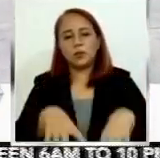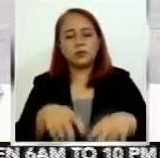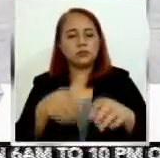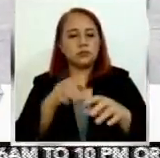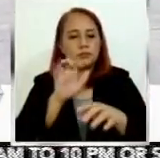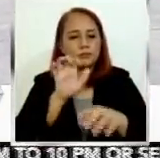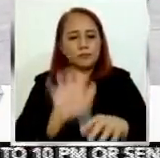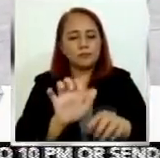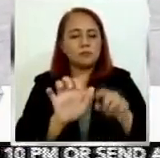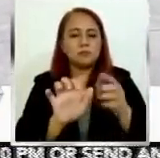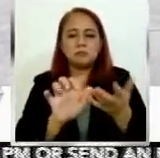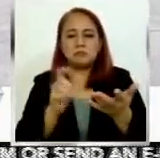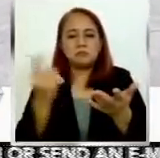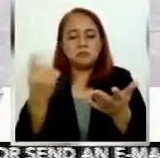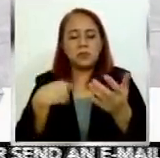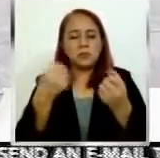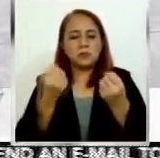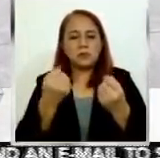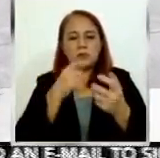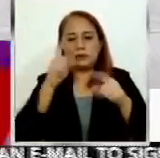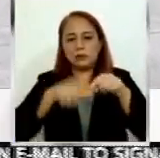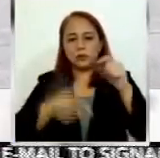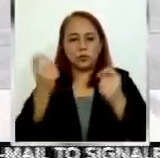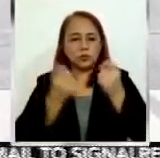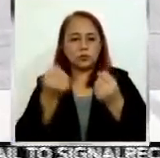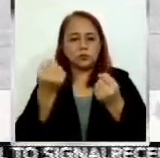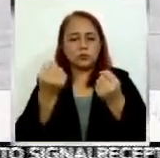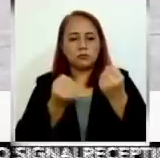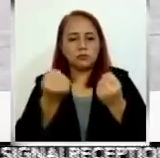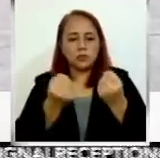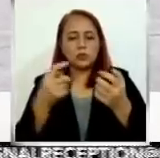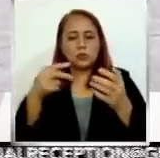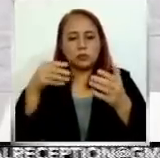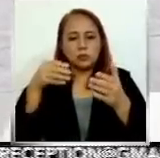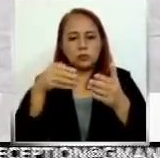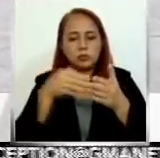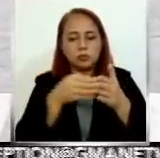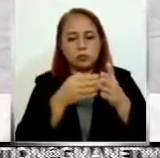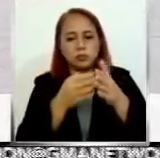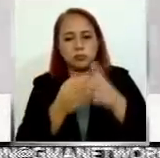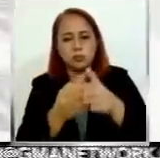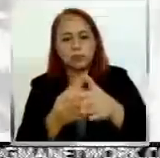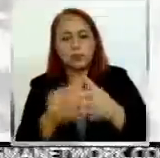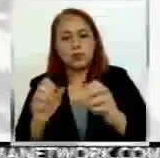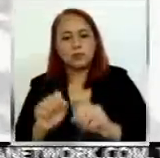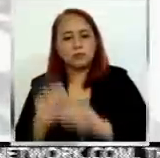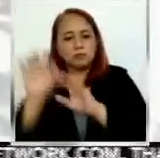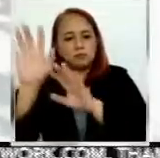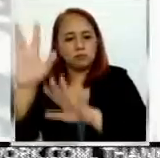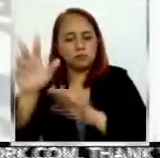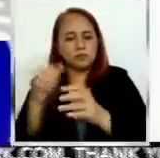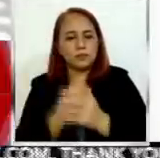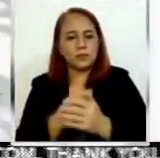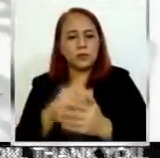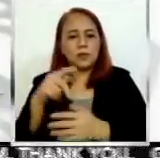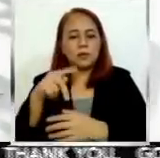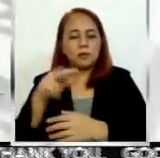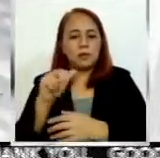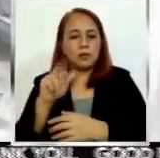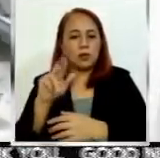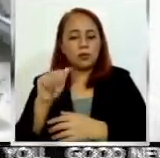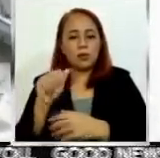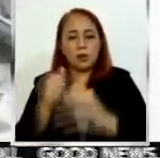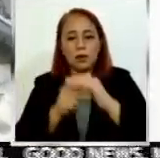raw na-control ng driver ang manibela, kaya sumadsad at tumagilid sila sa gilid ng bundok. Sa Peñarubia, Abra, patay